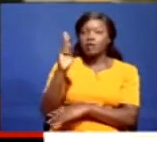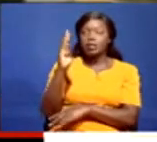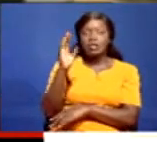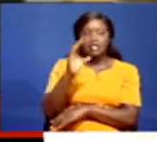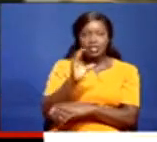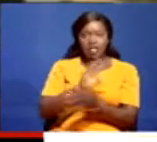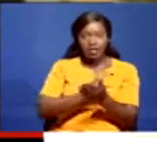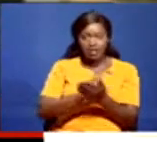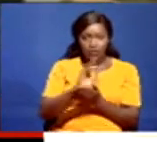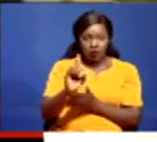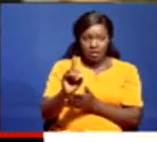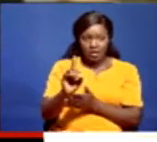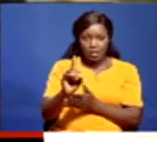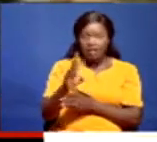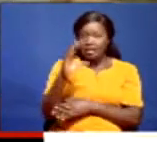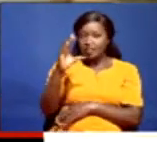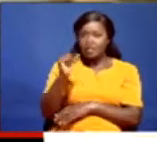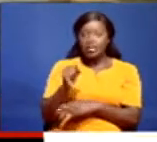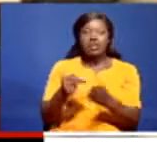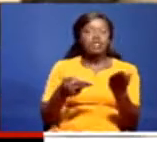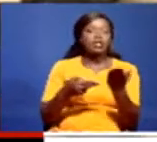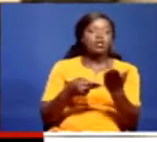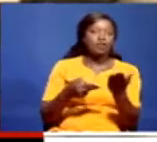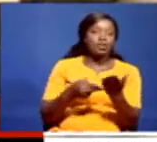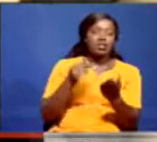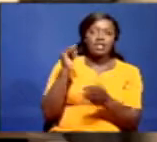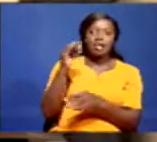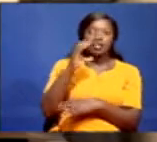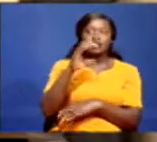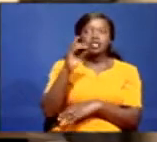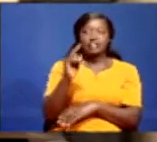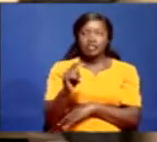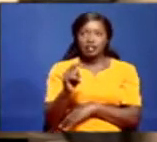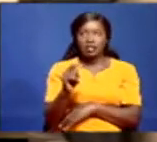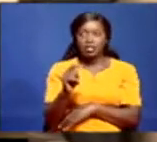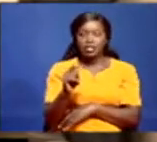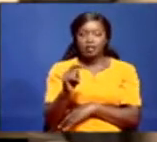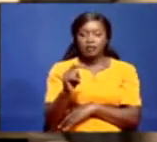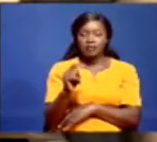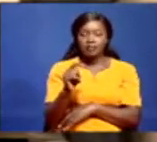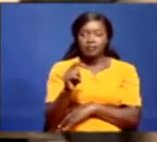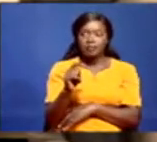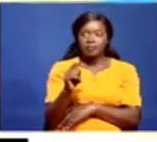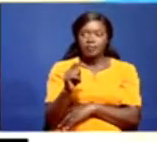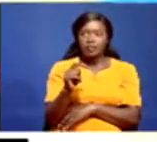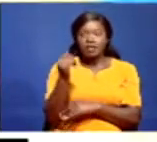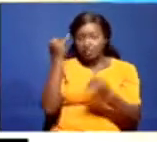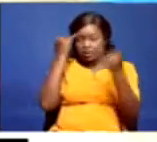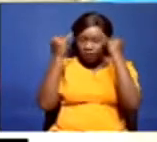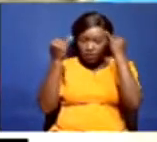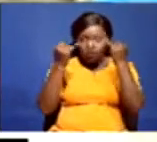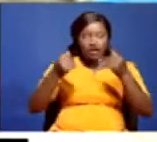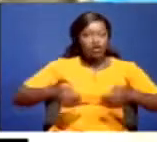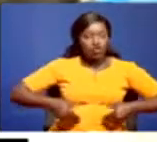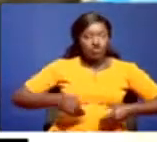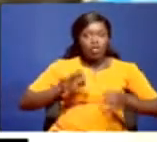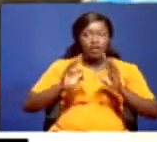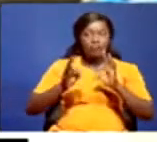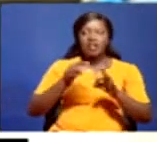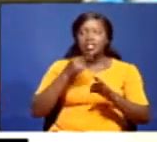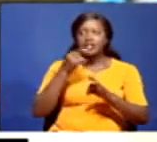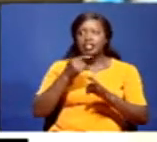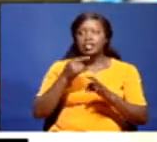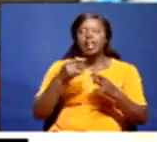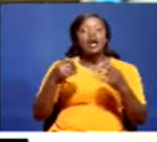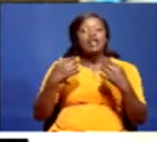1, Waziri wa Teknolojia ya Habari na Mawasiliano, Ubunifu na Masuala ya Vijana, Joe Mucheru, alisema kuwa michezo ni